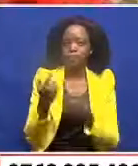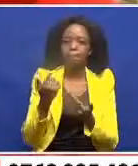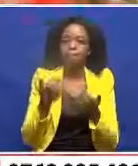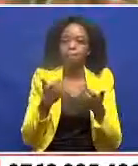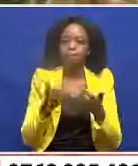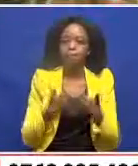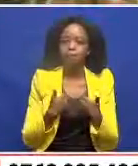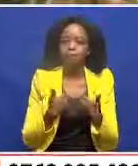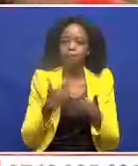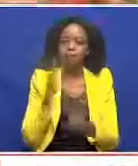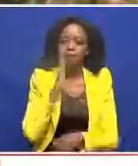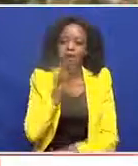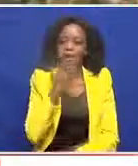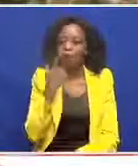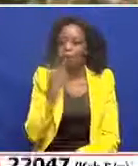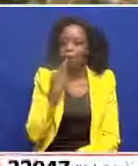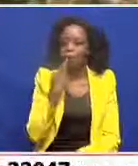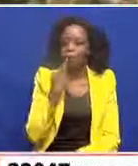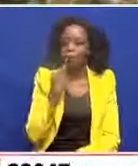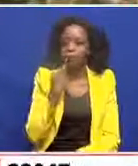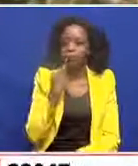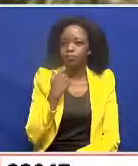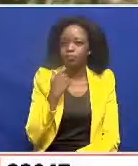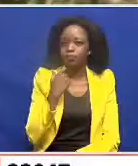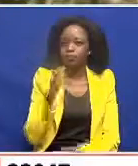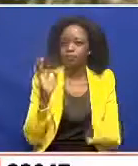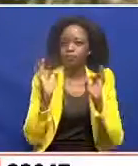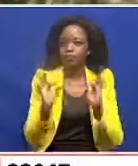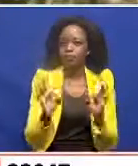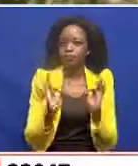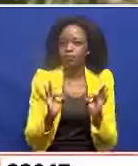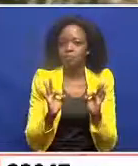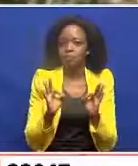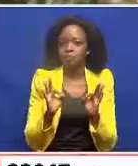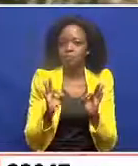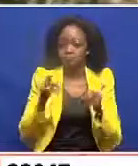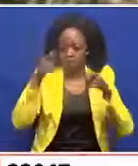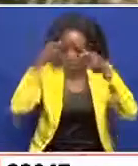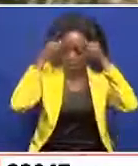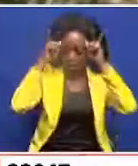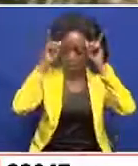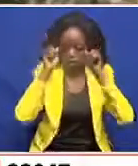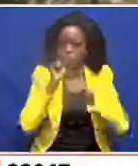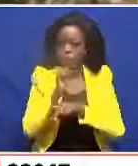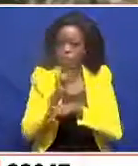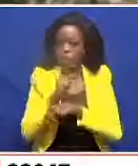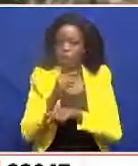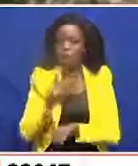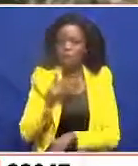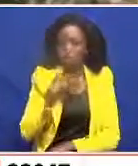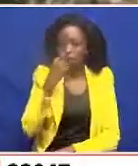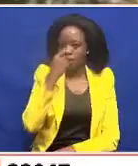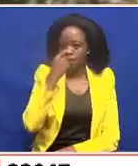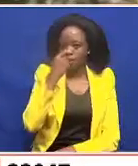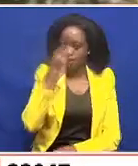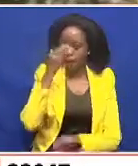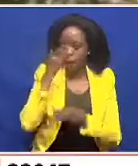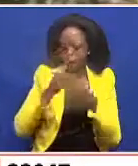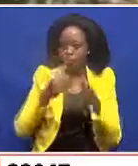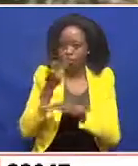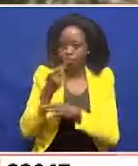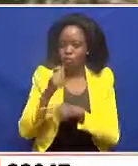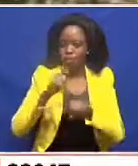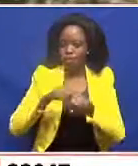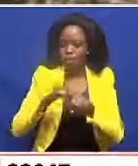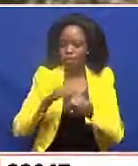akona rangi nyeupe imejichora inakaa smart. Na huyu ngombe nilikuwa nimekata pembe kitambo wakati ule nilikuwa